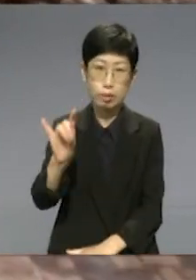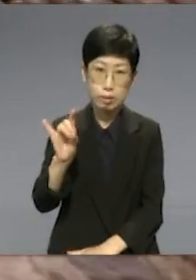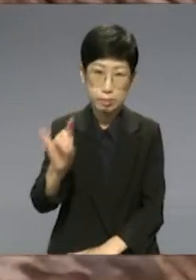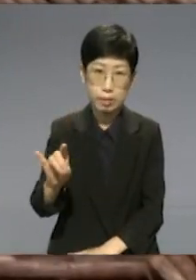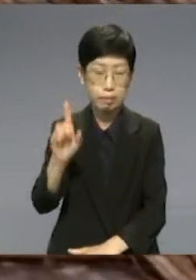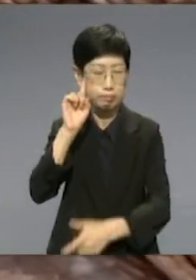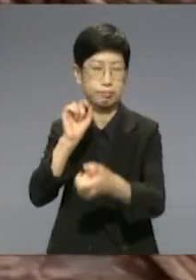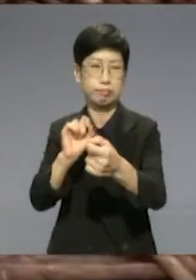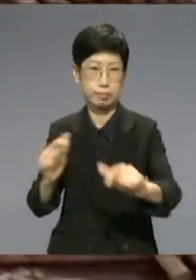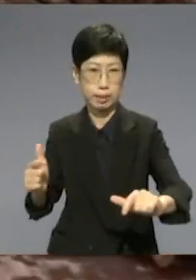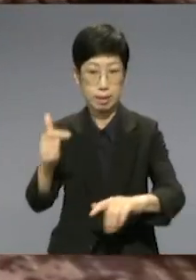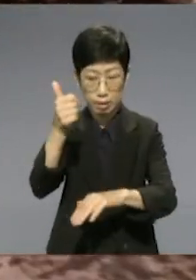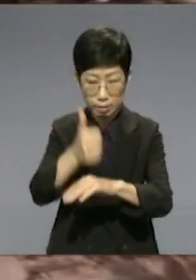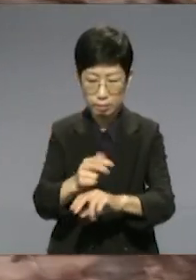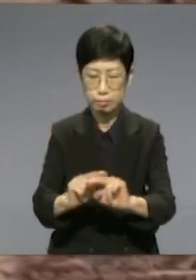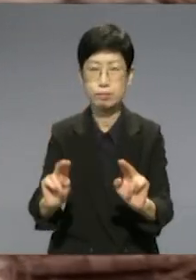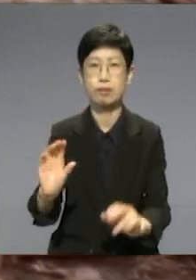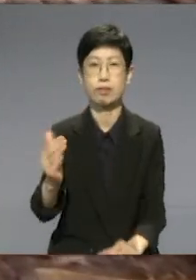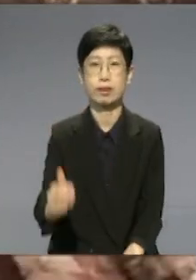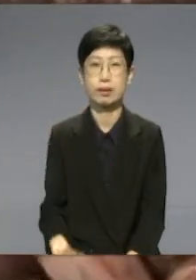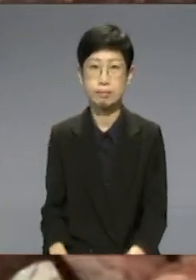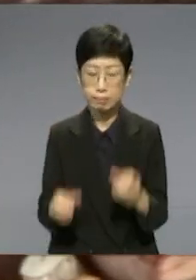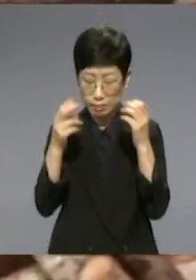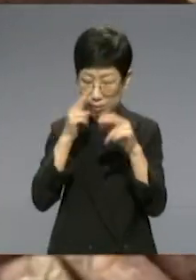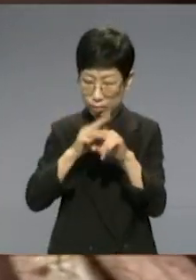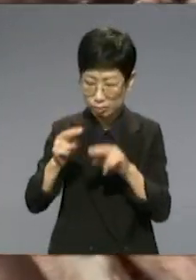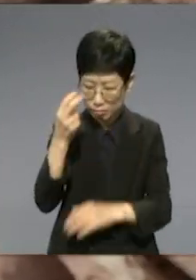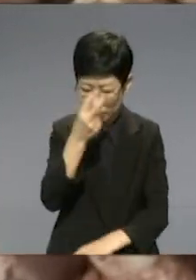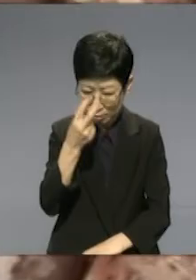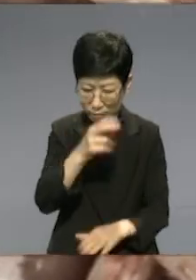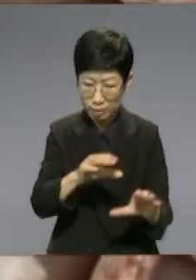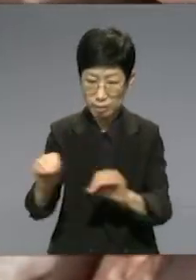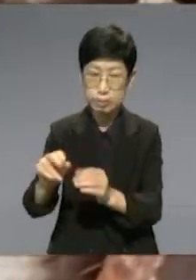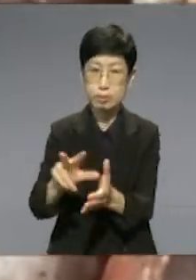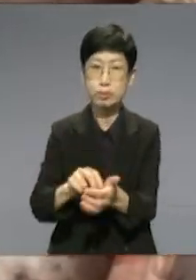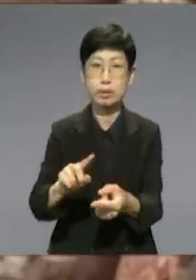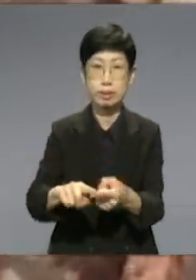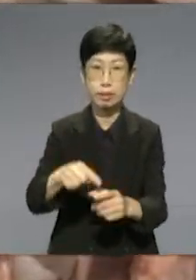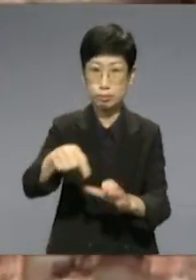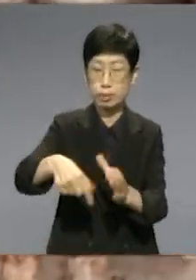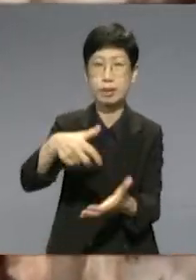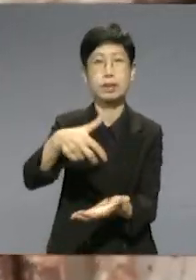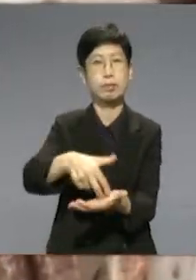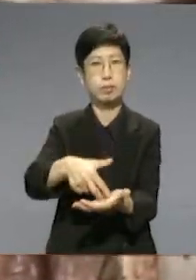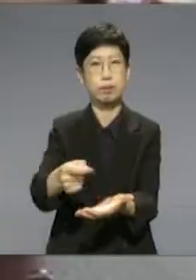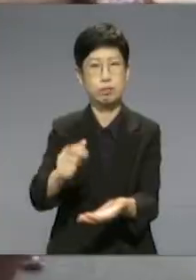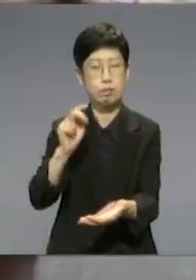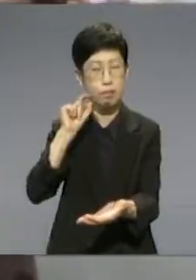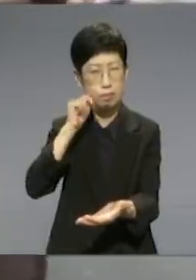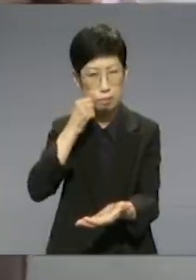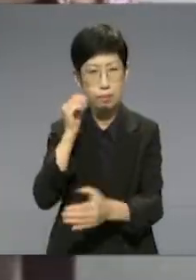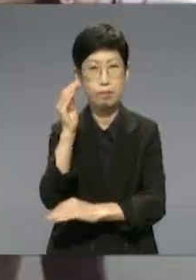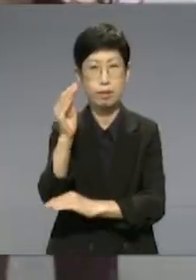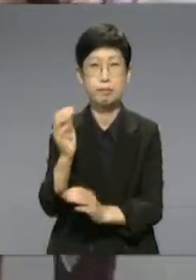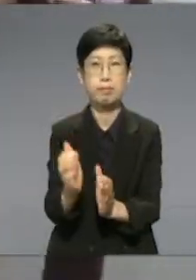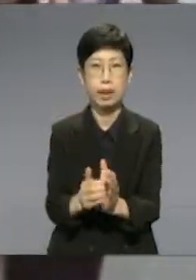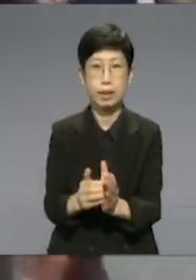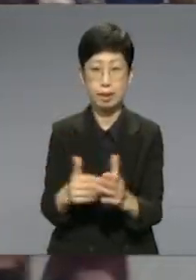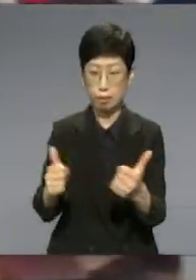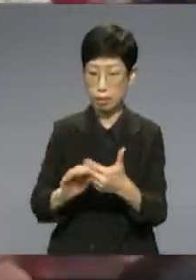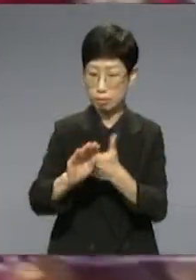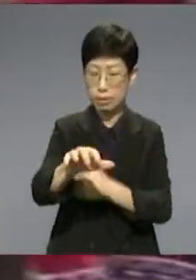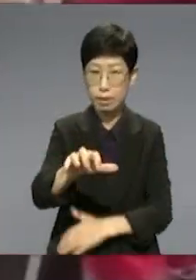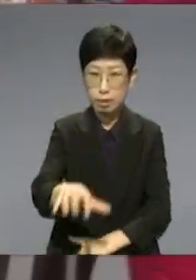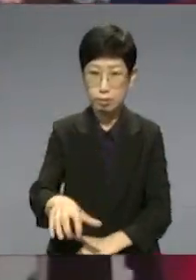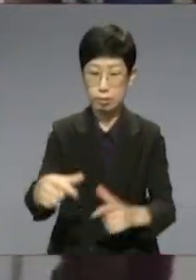무산됐습니다. 신규 석유 탐사 금지 여부에 대해서는 브라질이 난색을 보였습니다. 회의장 밖에서는